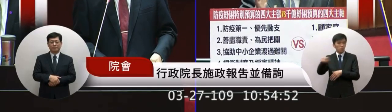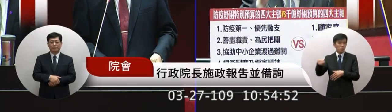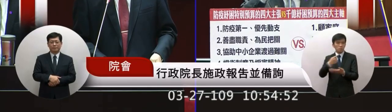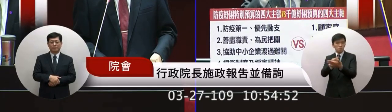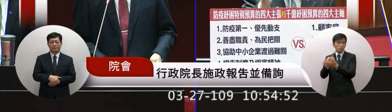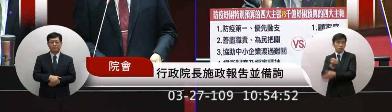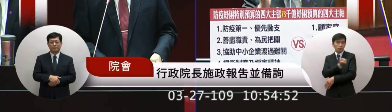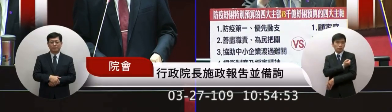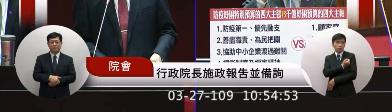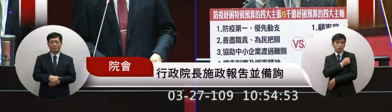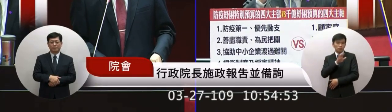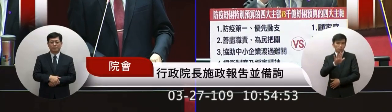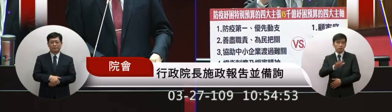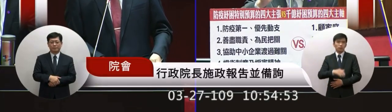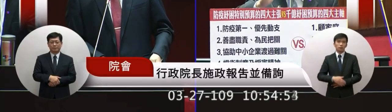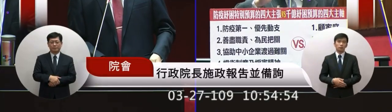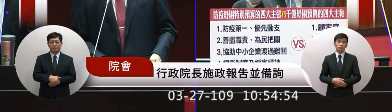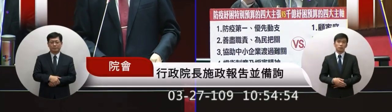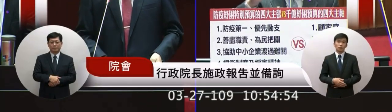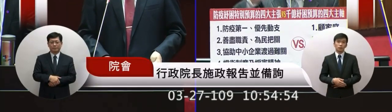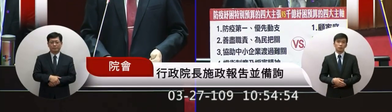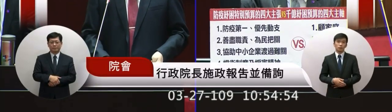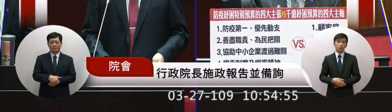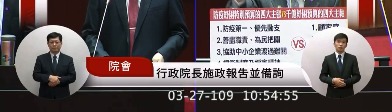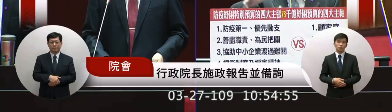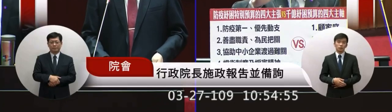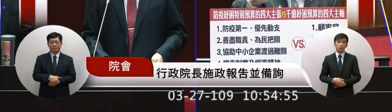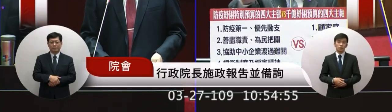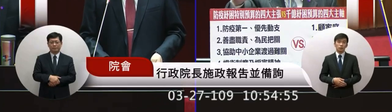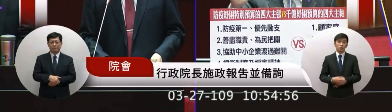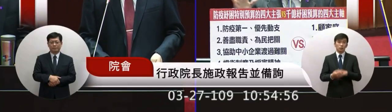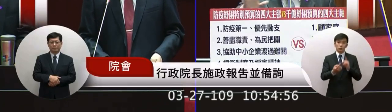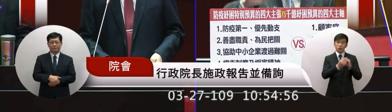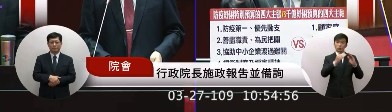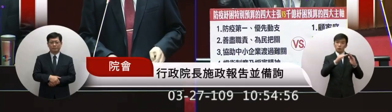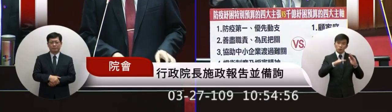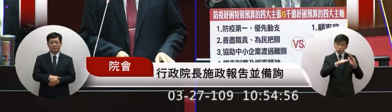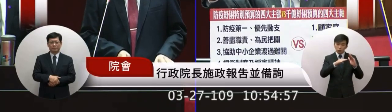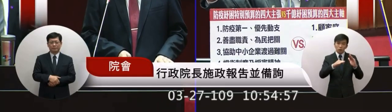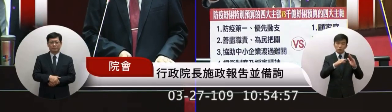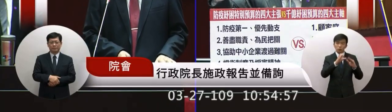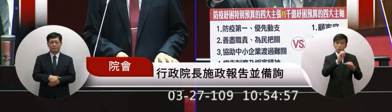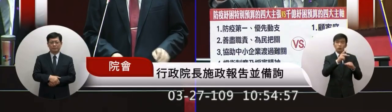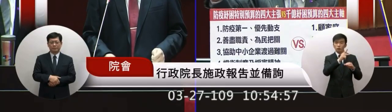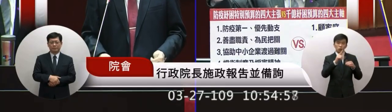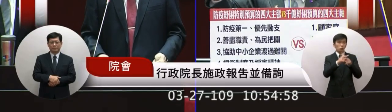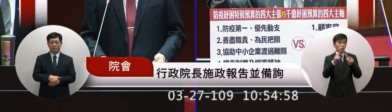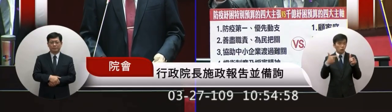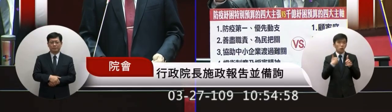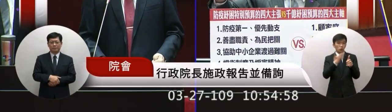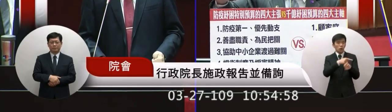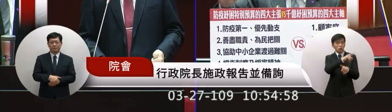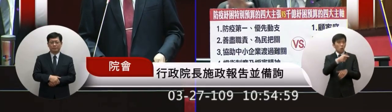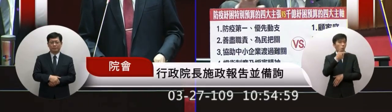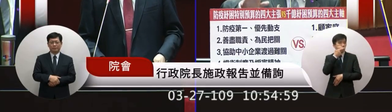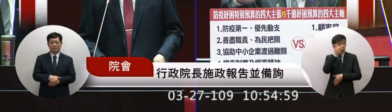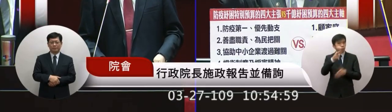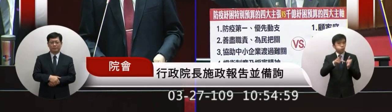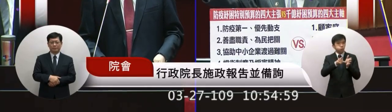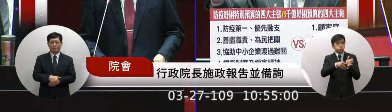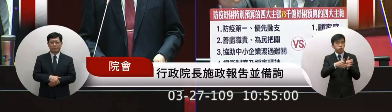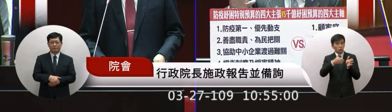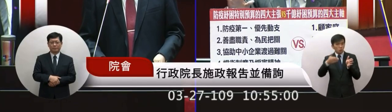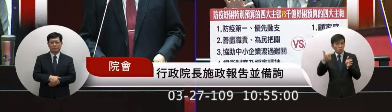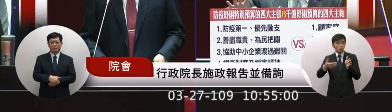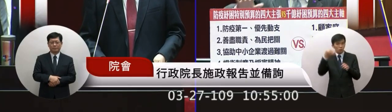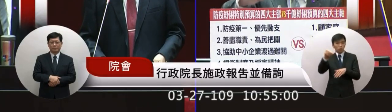然对咱个。哦，在家庭的贷款，啥物货，咱都拢有分六个月宽限期。起码